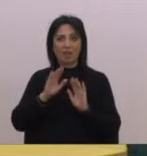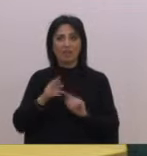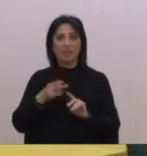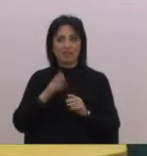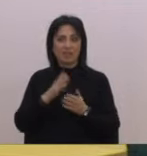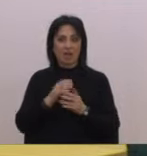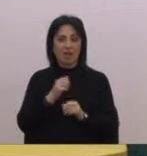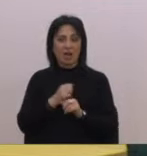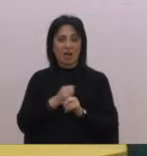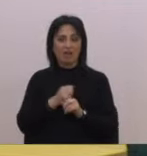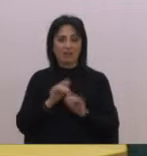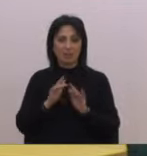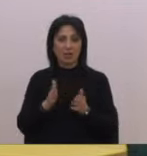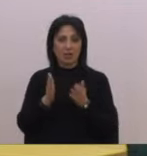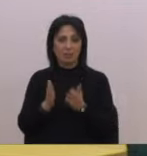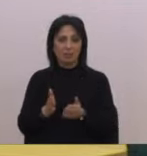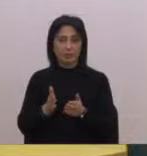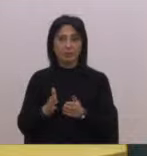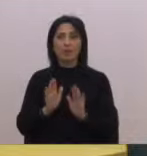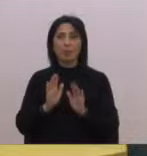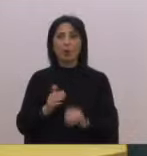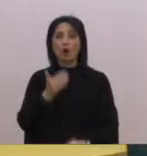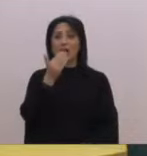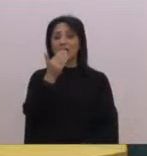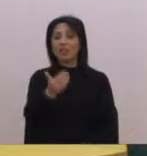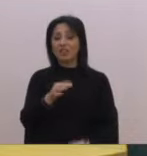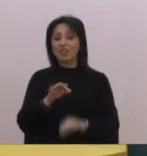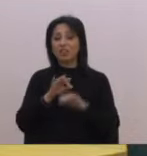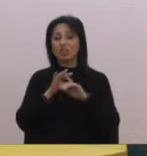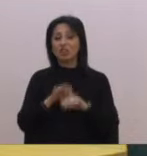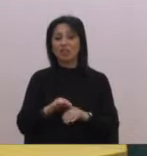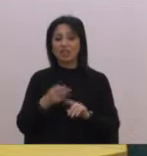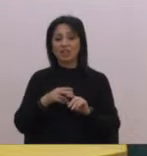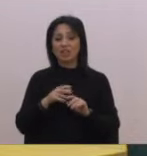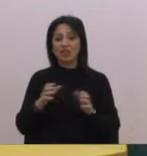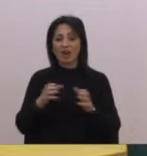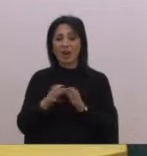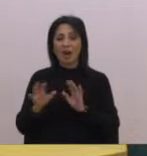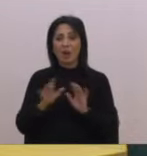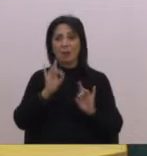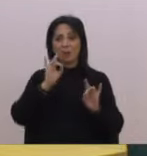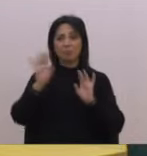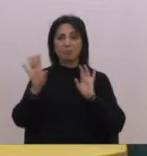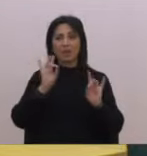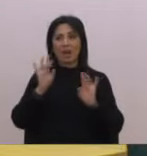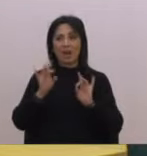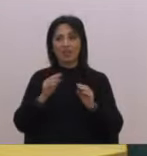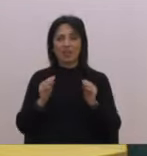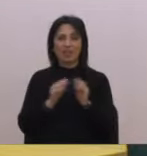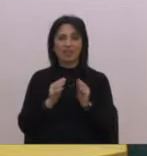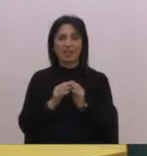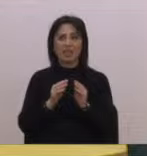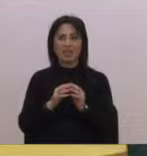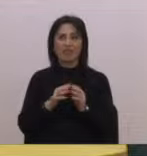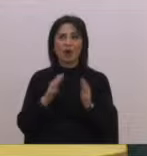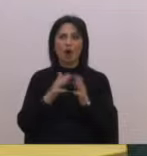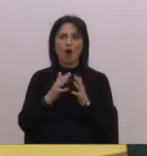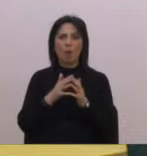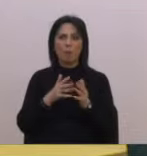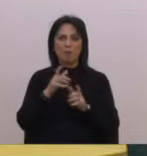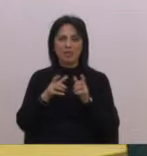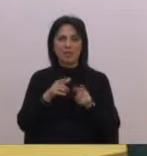არის გაკეთებული საქმე. Ხოლო თქვენს მიერ ჩატარებული ეს კამპანიები, პიარ კამპანიები, იგივე ომისკენ